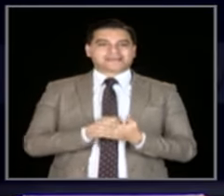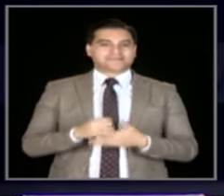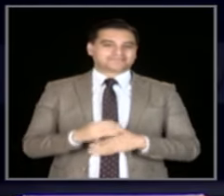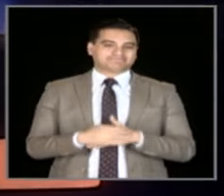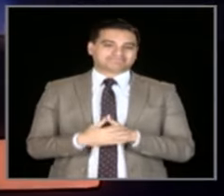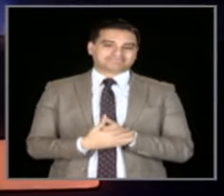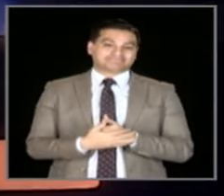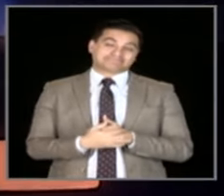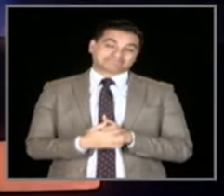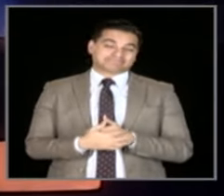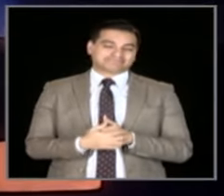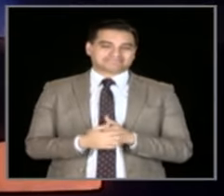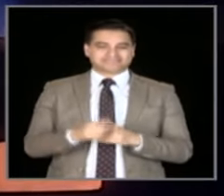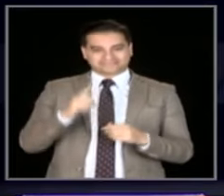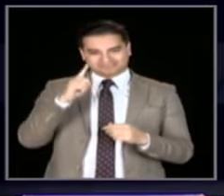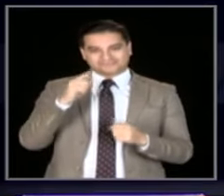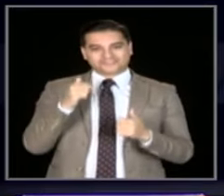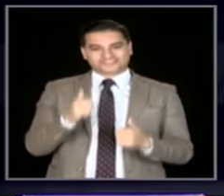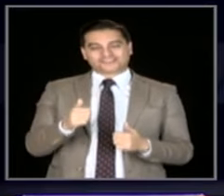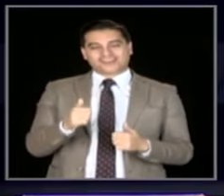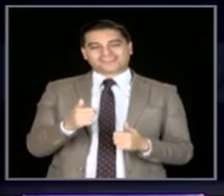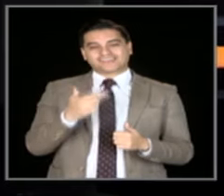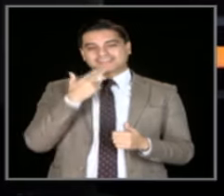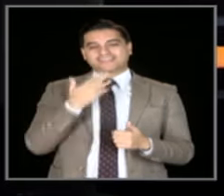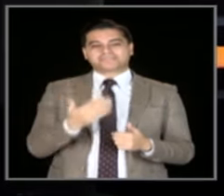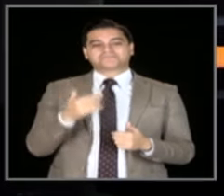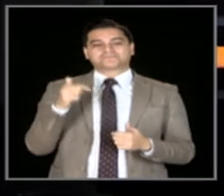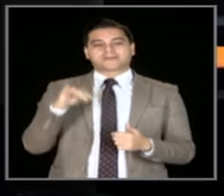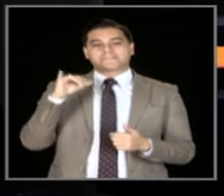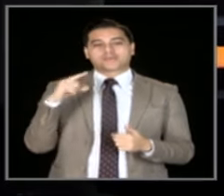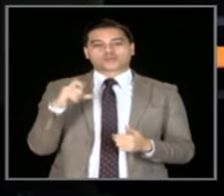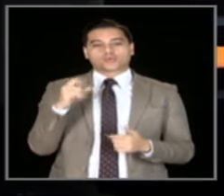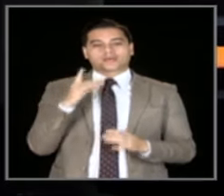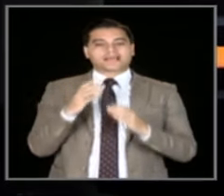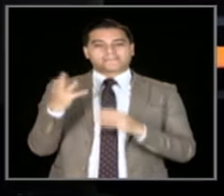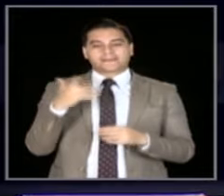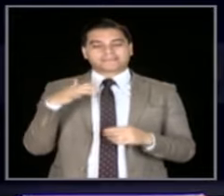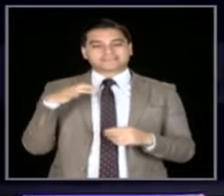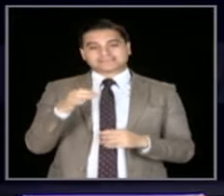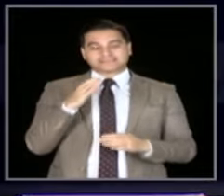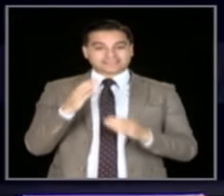الفاينل تمام ان شاء الله. ميدو جبت كام نقطه الماتش اللي فات؟ 90.